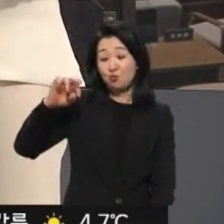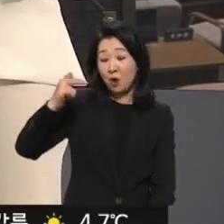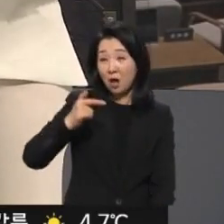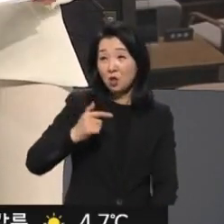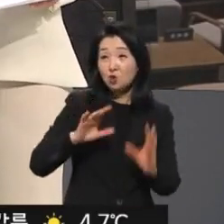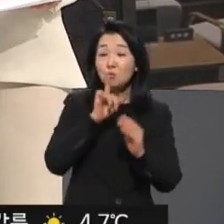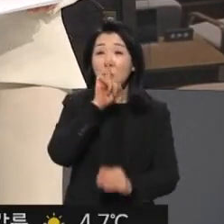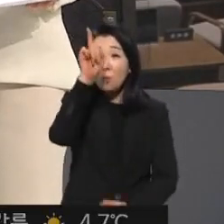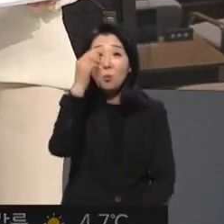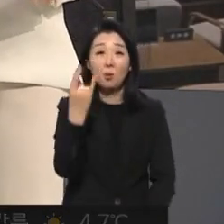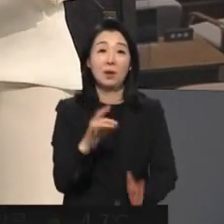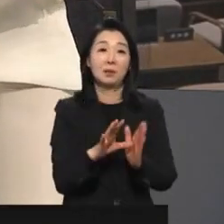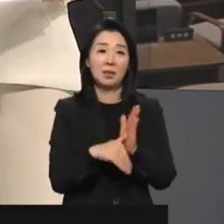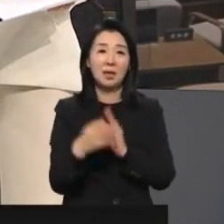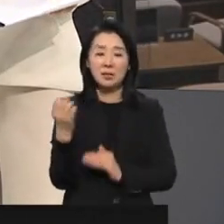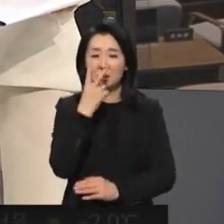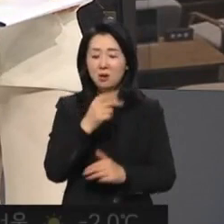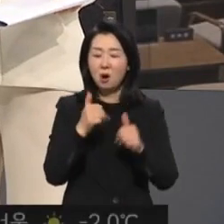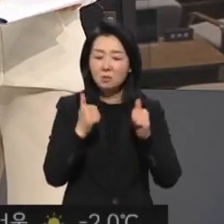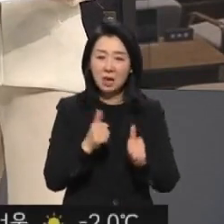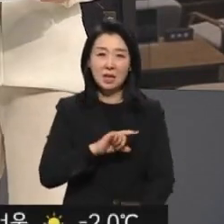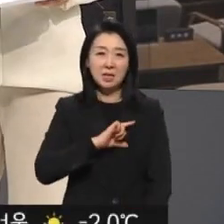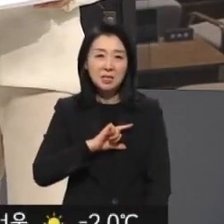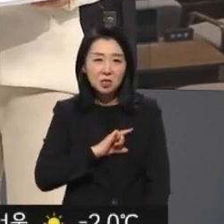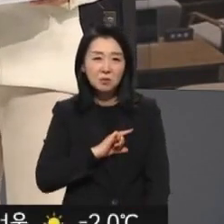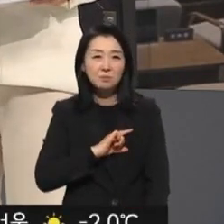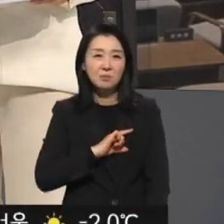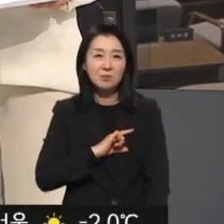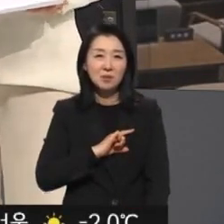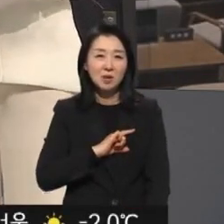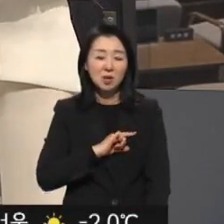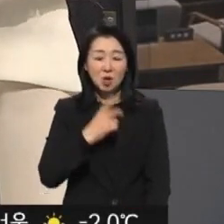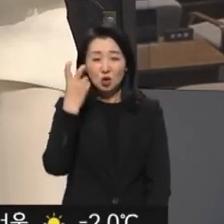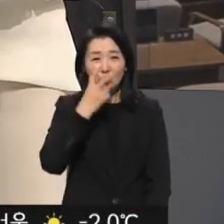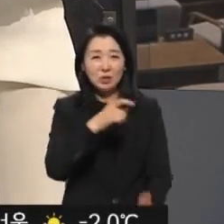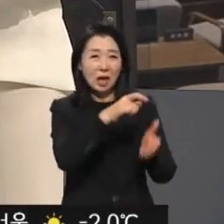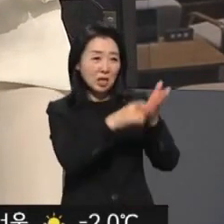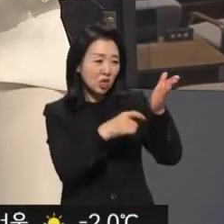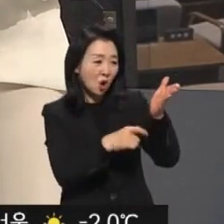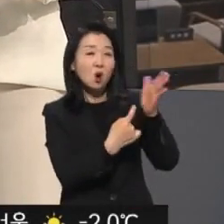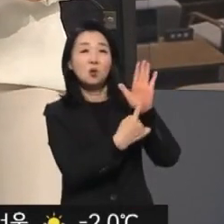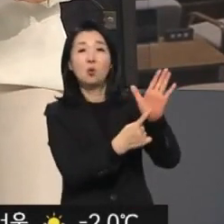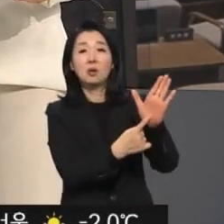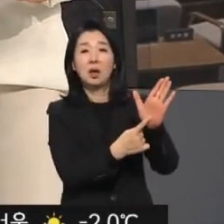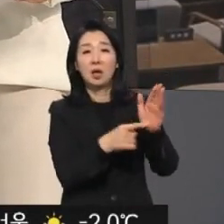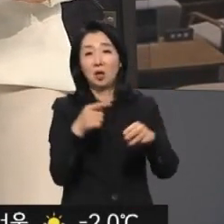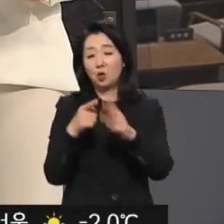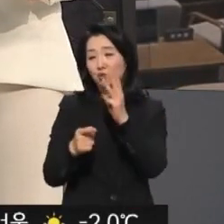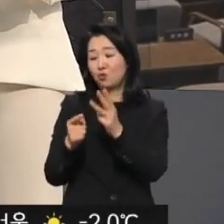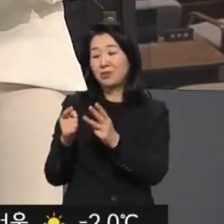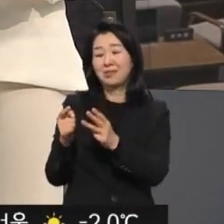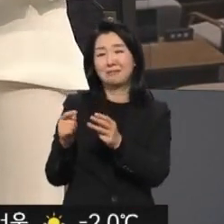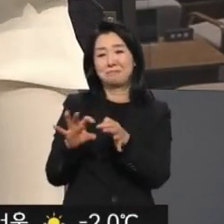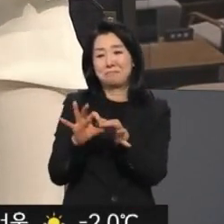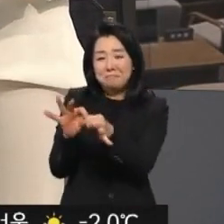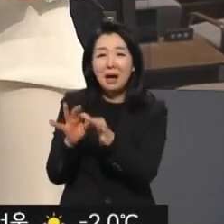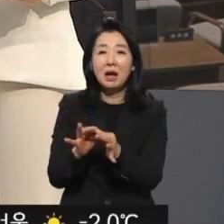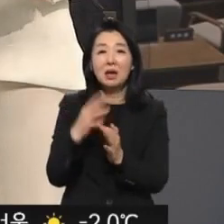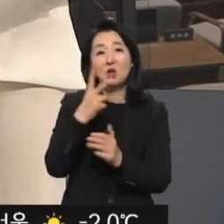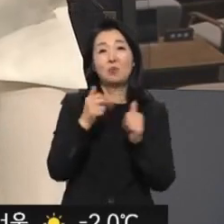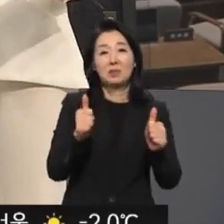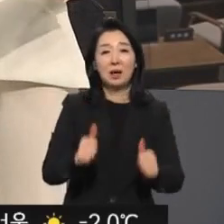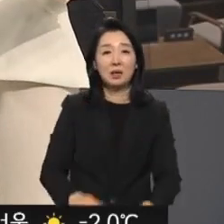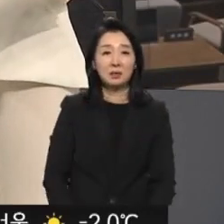국민보고회에서 다시 한번 검사들의 실명과 수사 이력을 공개하면서 윤석열 사단 검사들이라고